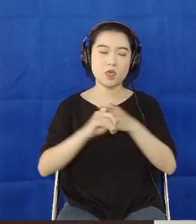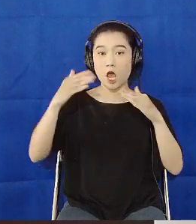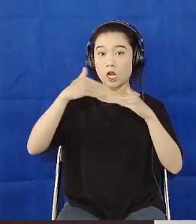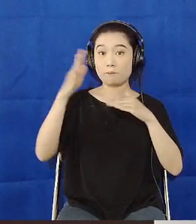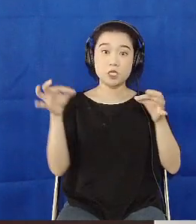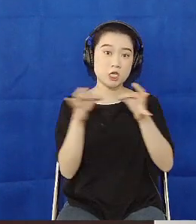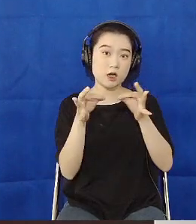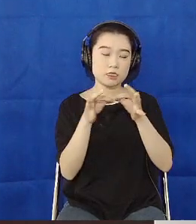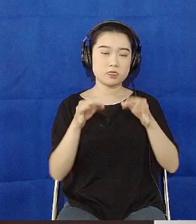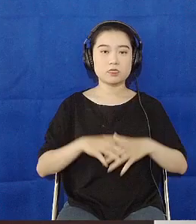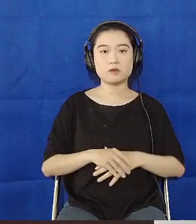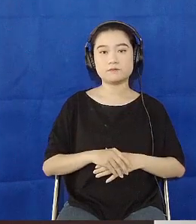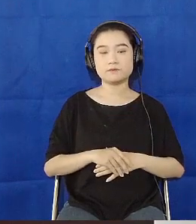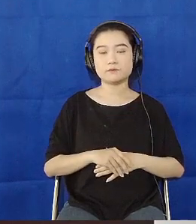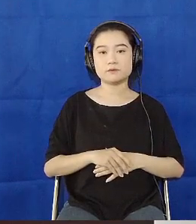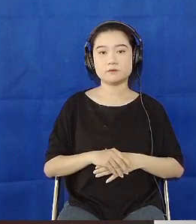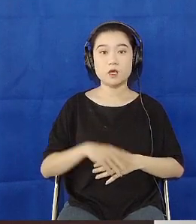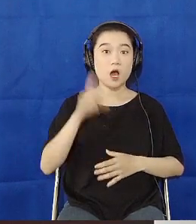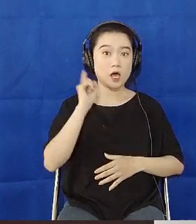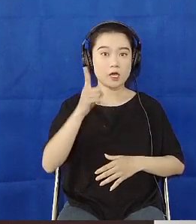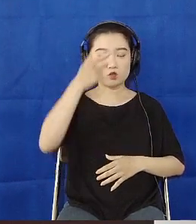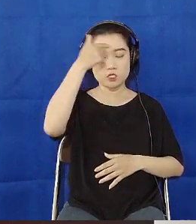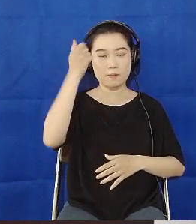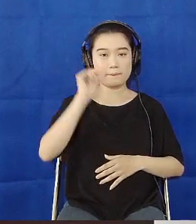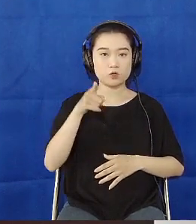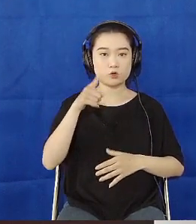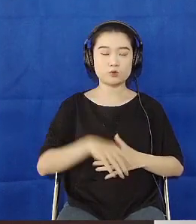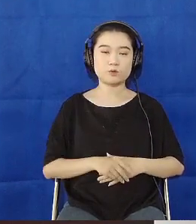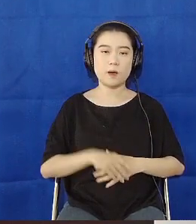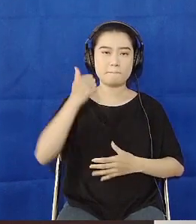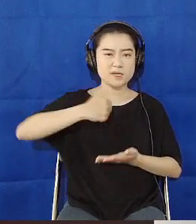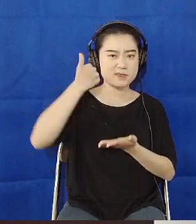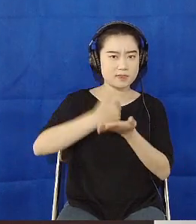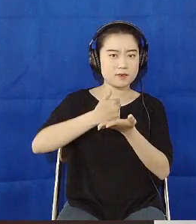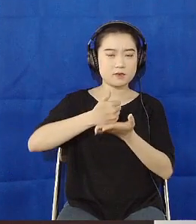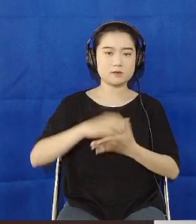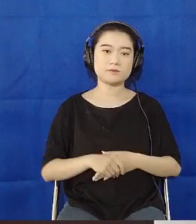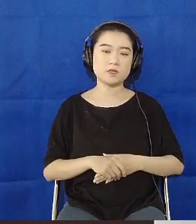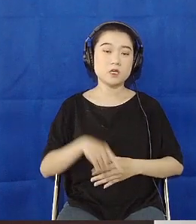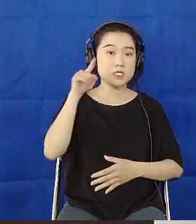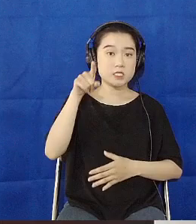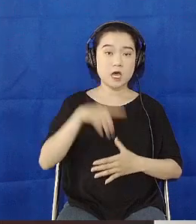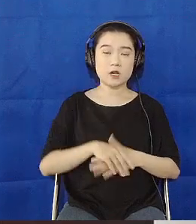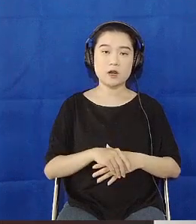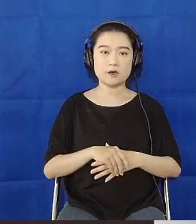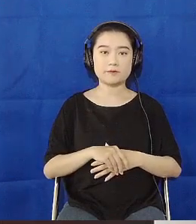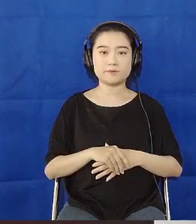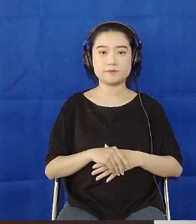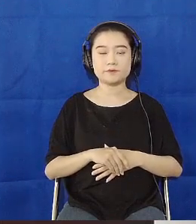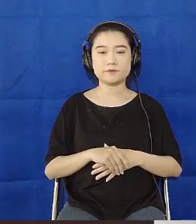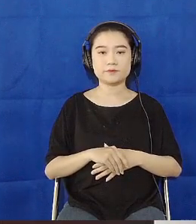sahabat-sahabatnya. Oleh karena itu, sudah pasti di sana tidak akan